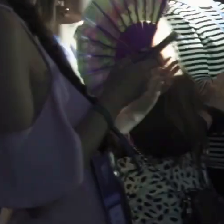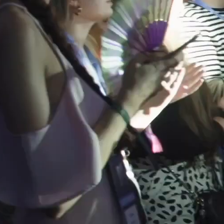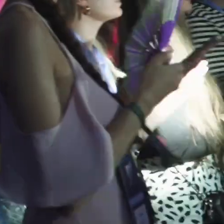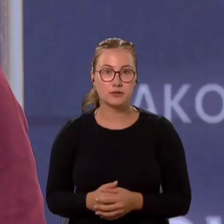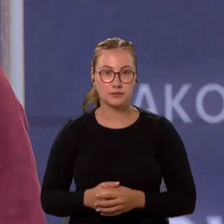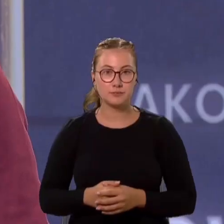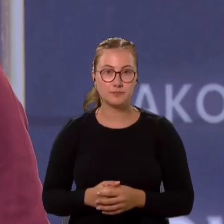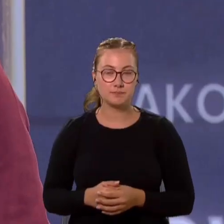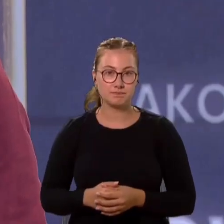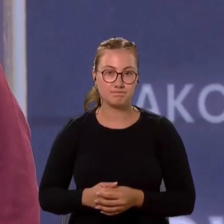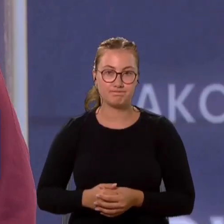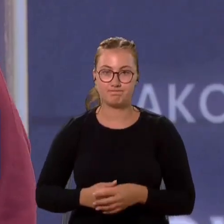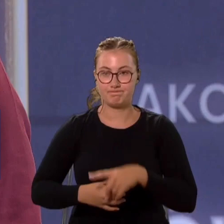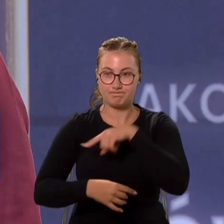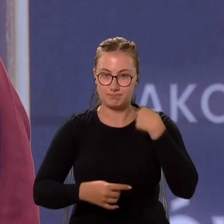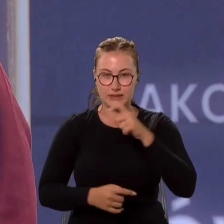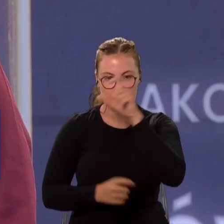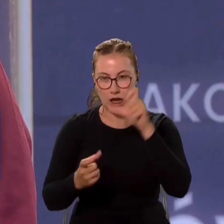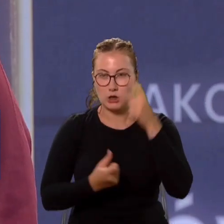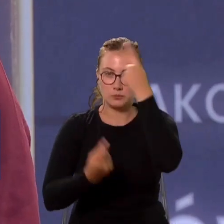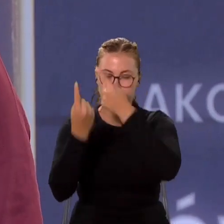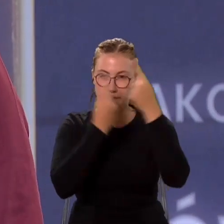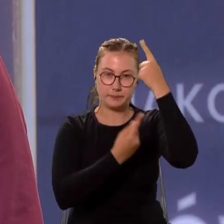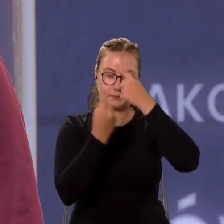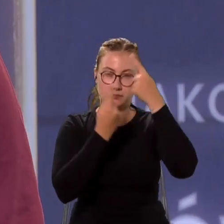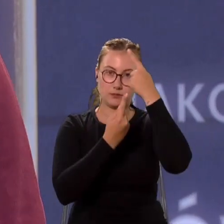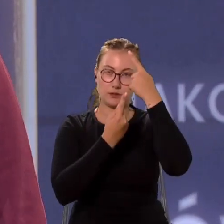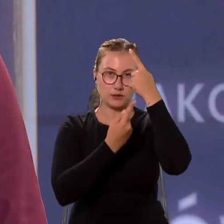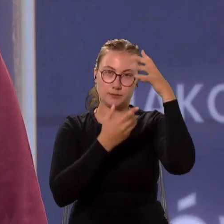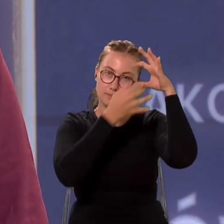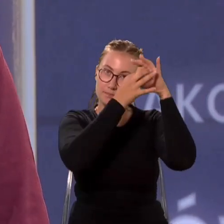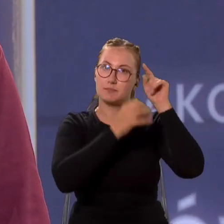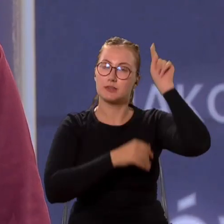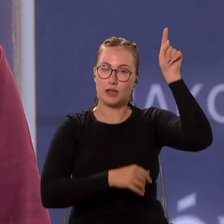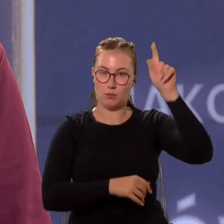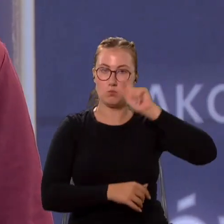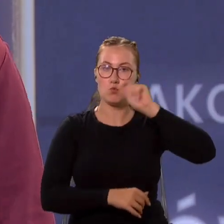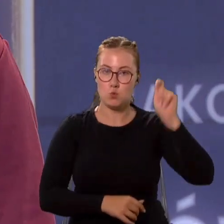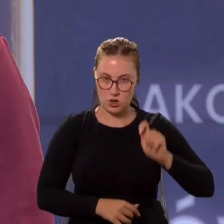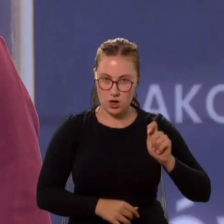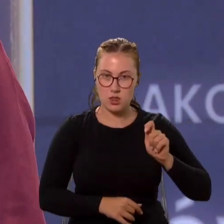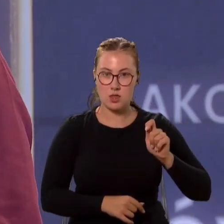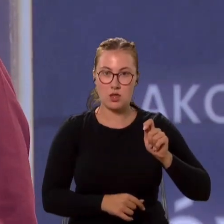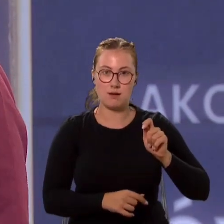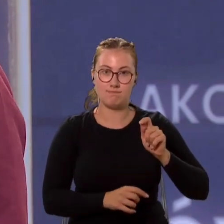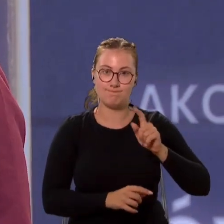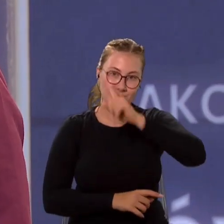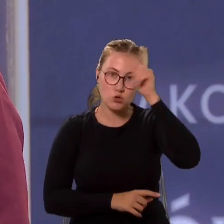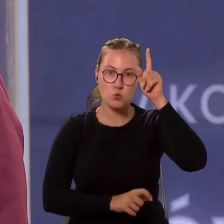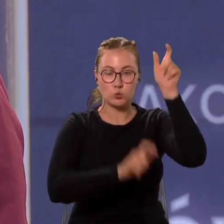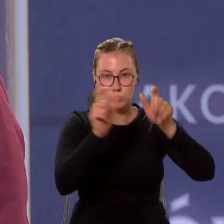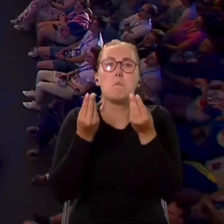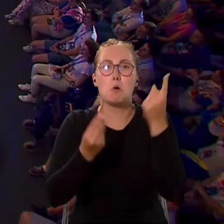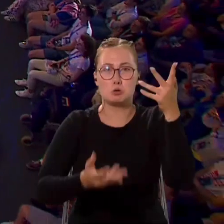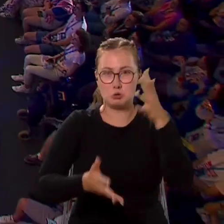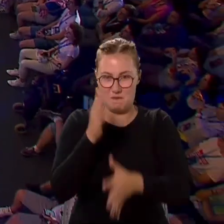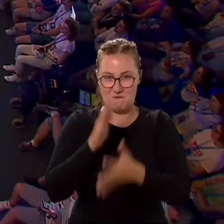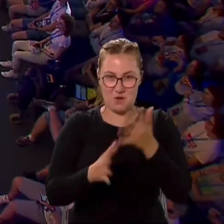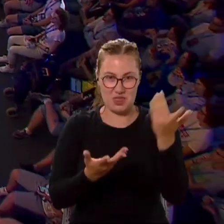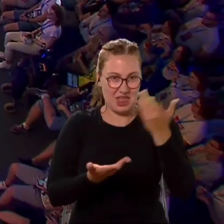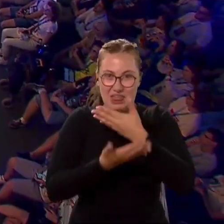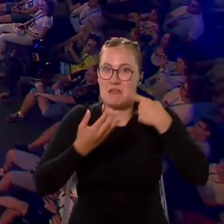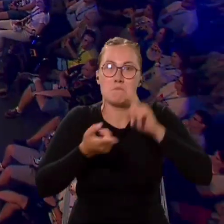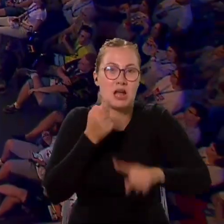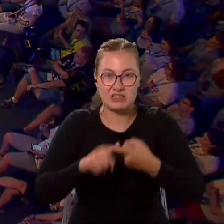Wszystkie nasze myśli są oczywiście z naszymi ukraińskimi braćmi i siostrami, którzy walczą za naszą wolność. Polish